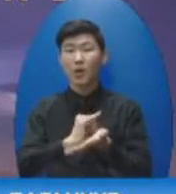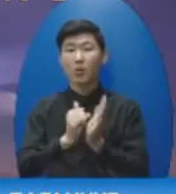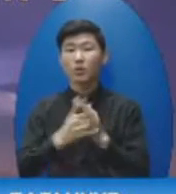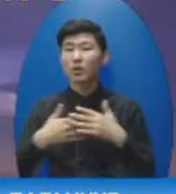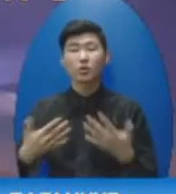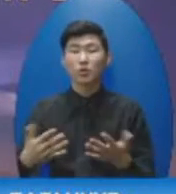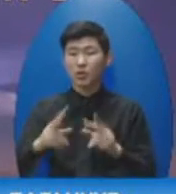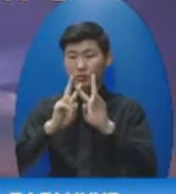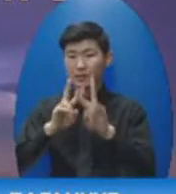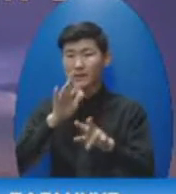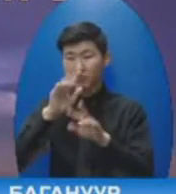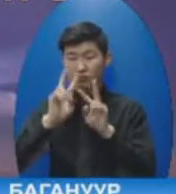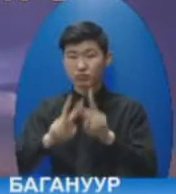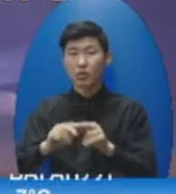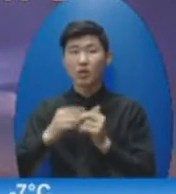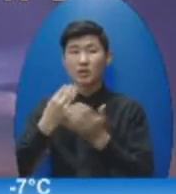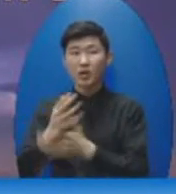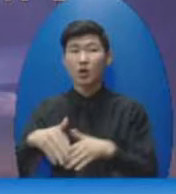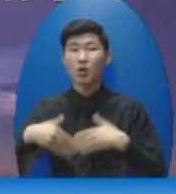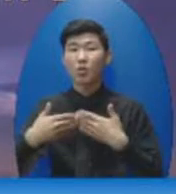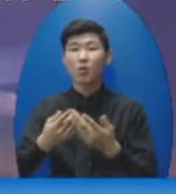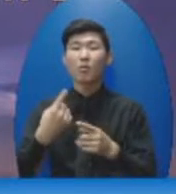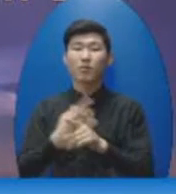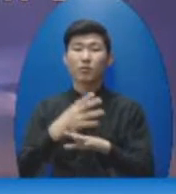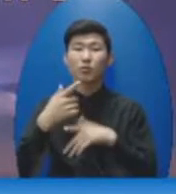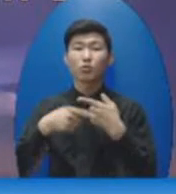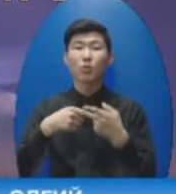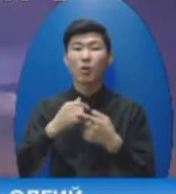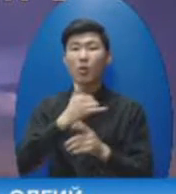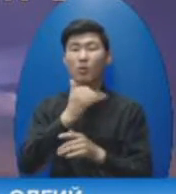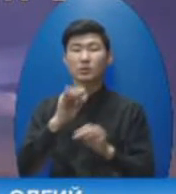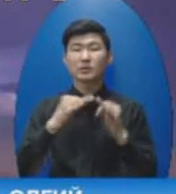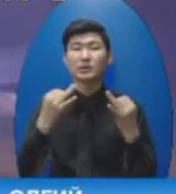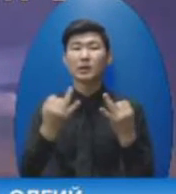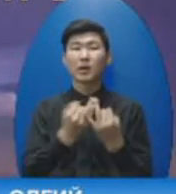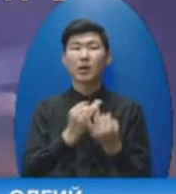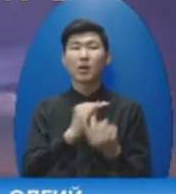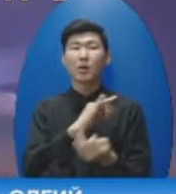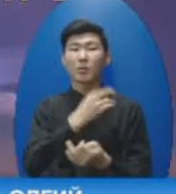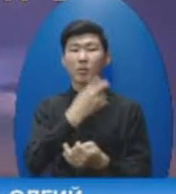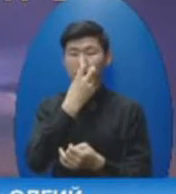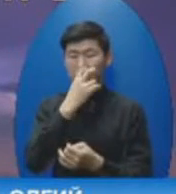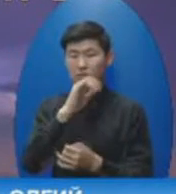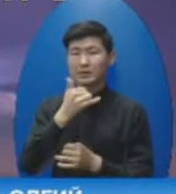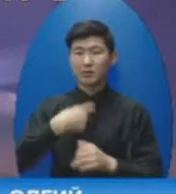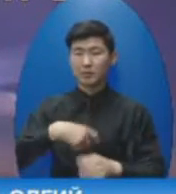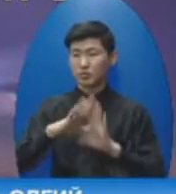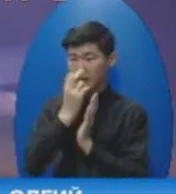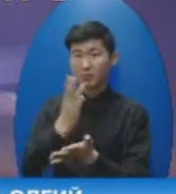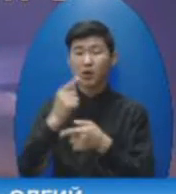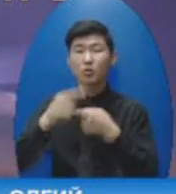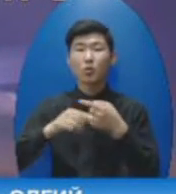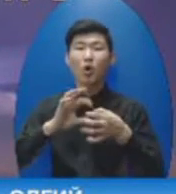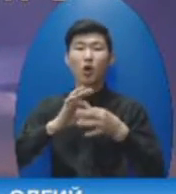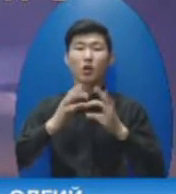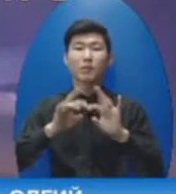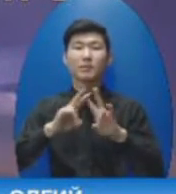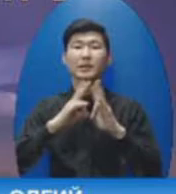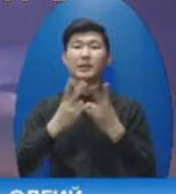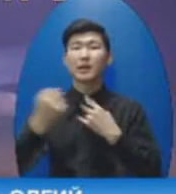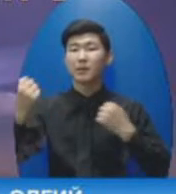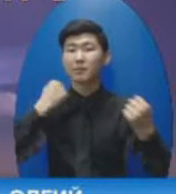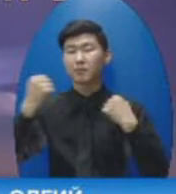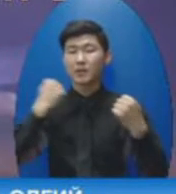насан туршид нь урамшил олох нь өрөөсгөл гэж улсын хурлын зарим гишүүдийн зүгээс үзээд байгаа маа. Энэ талаар олимпийн нийтийн биеийн